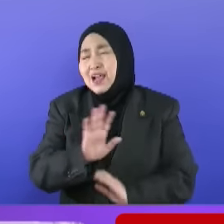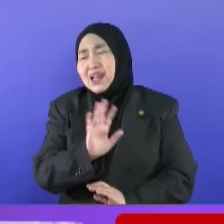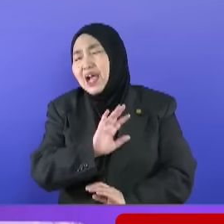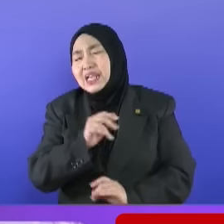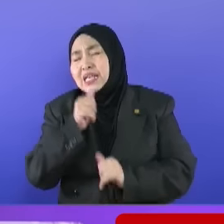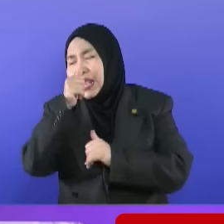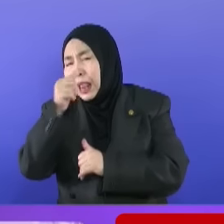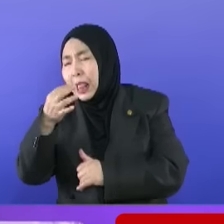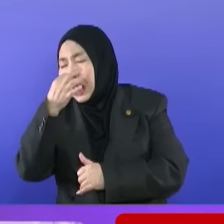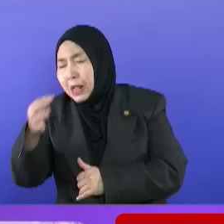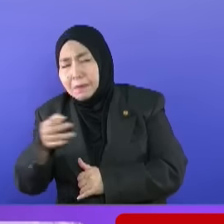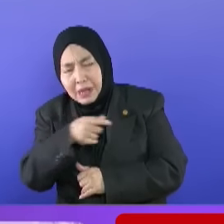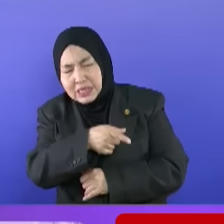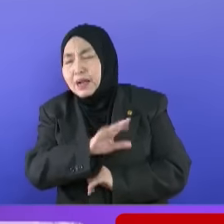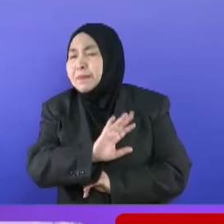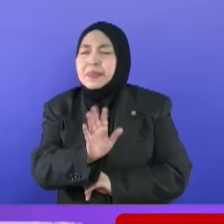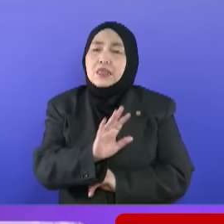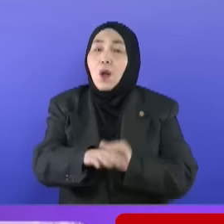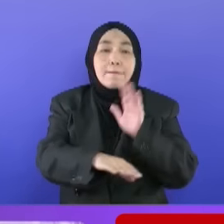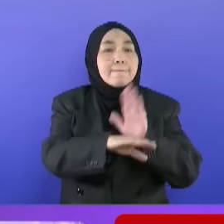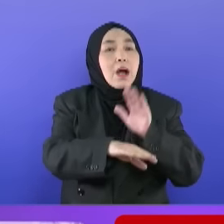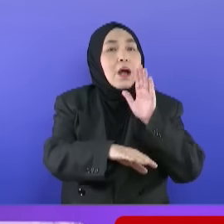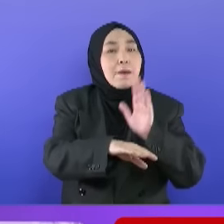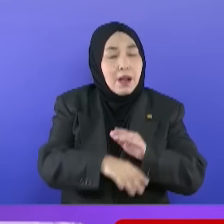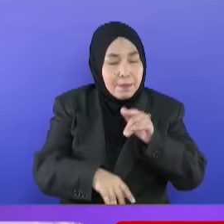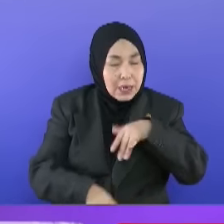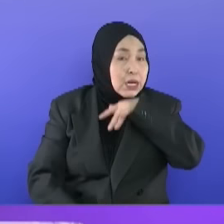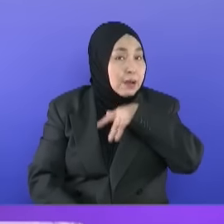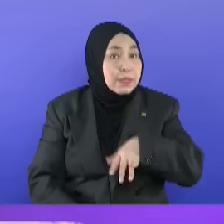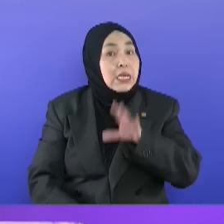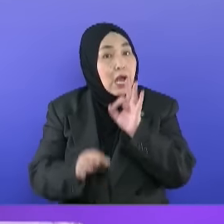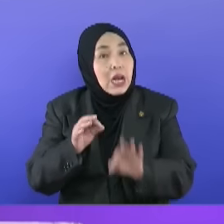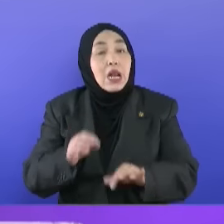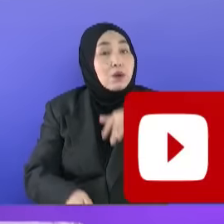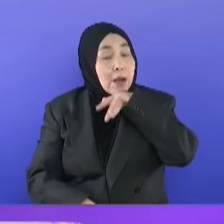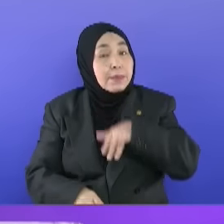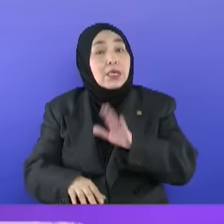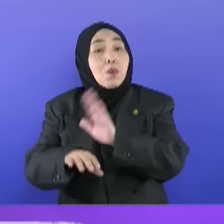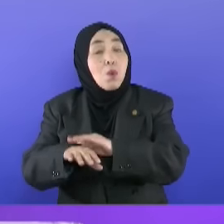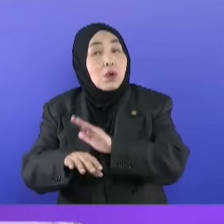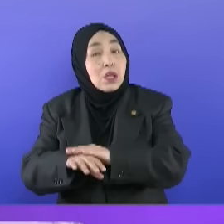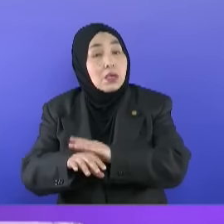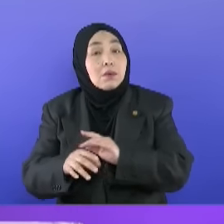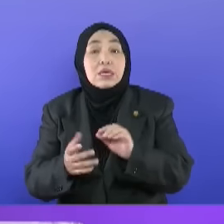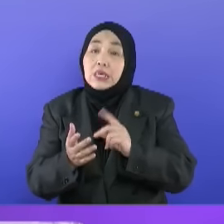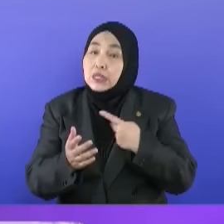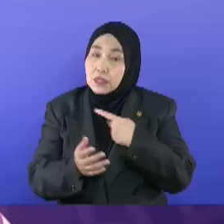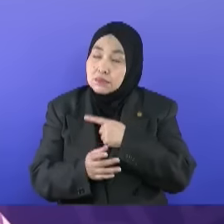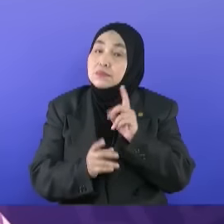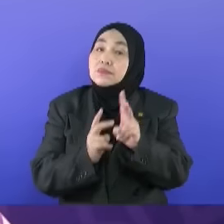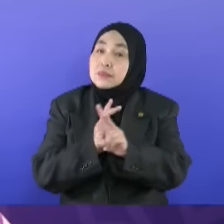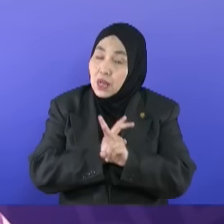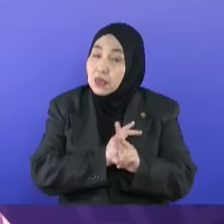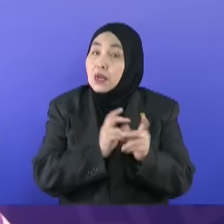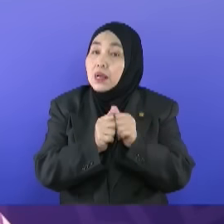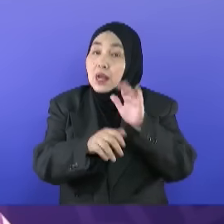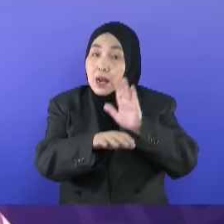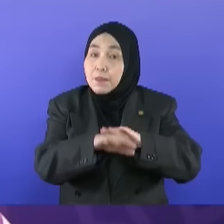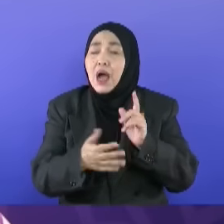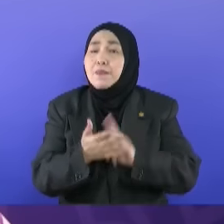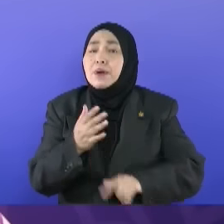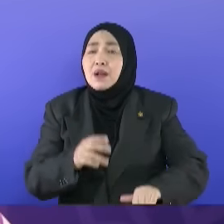cakap mereka ustaz ya. Tapi ini adalah warning amaran kepada Nabi. Kalau Nabi kena warning, maksudnya kita pun kena berjaga-jagalah dengan amaran